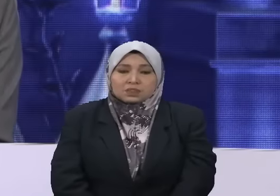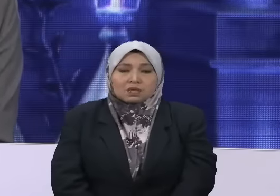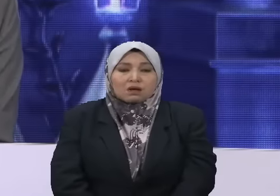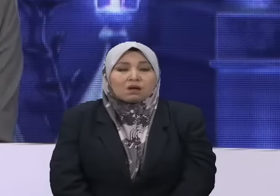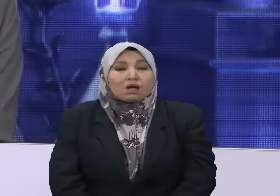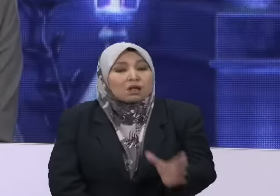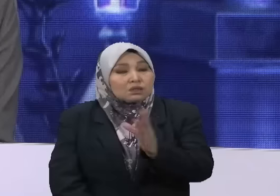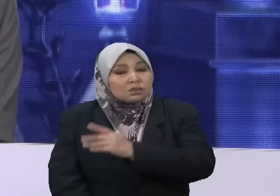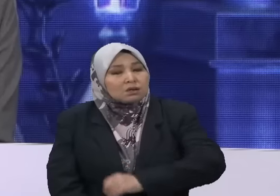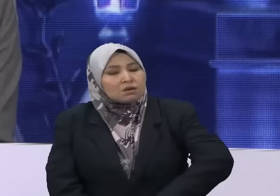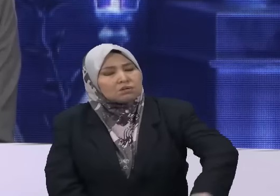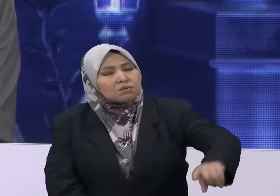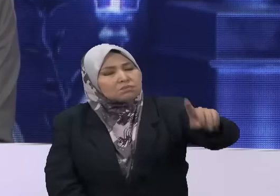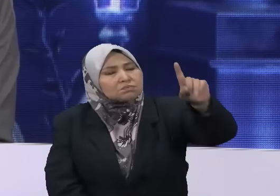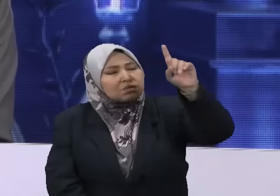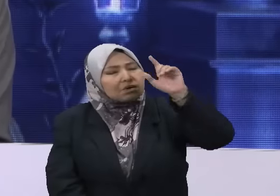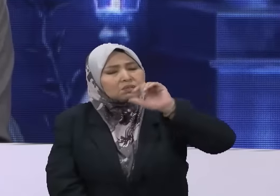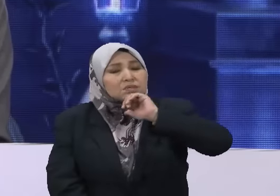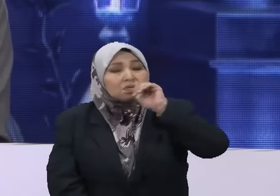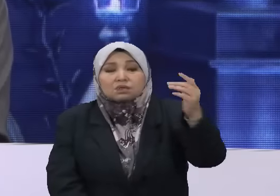وإن